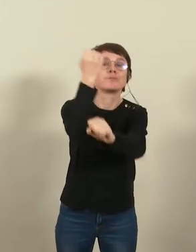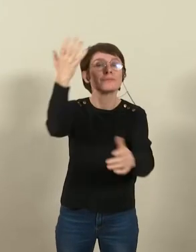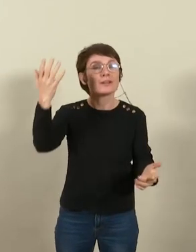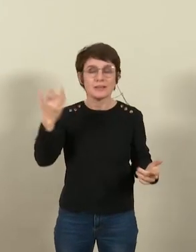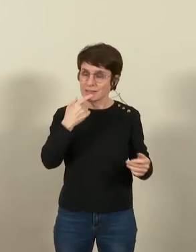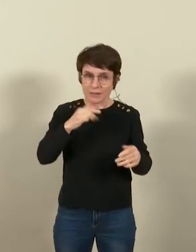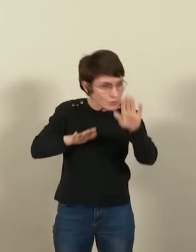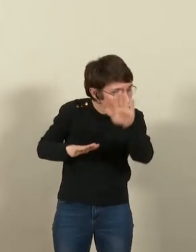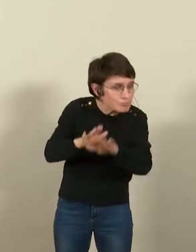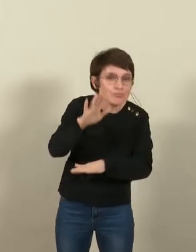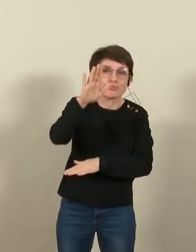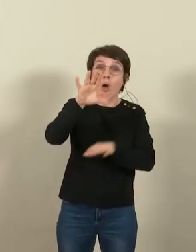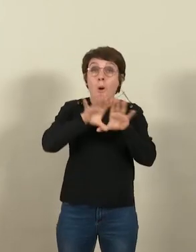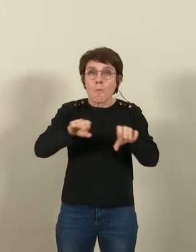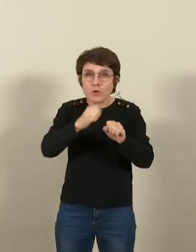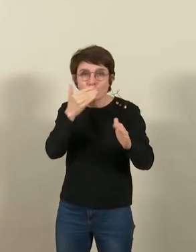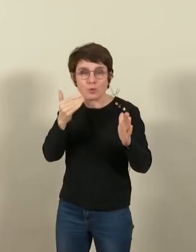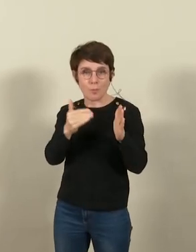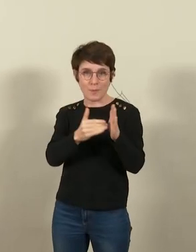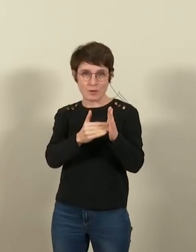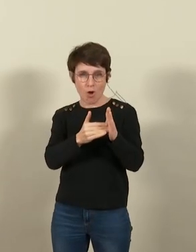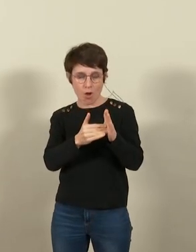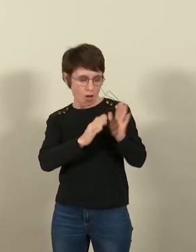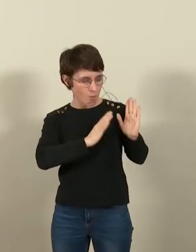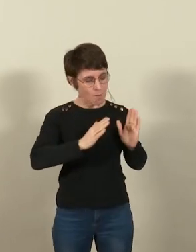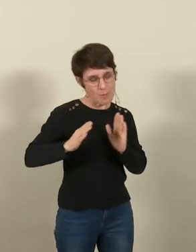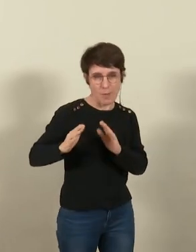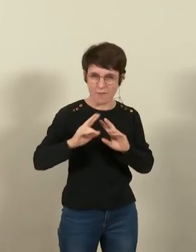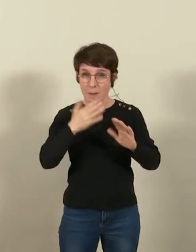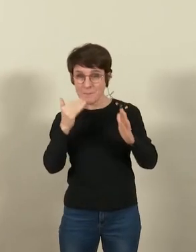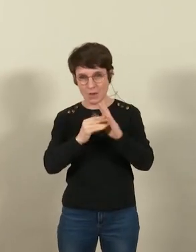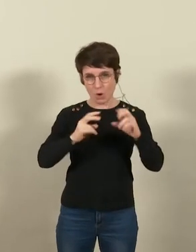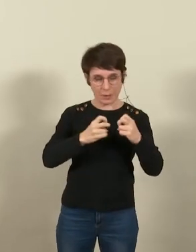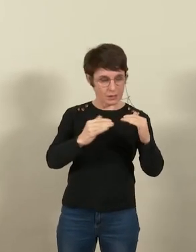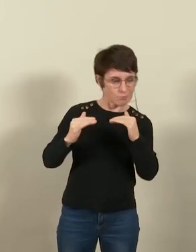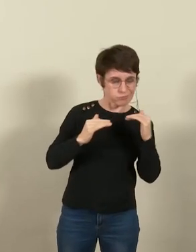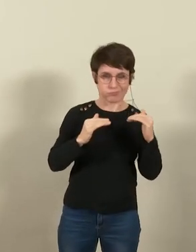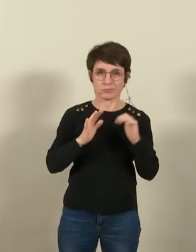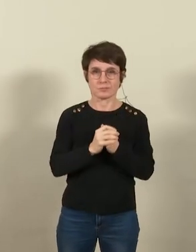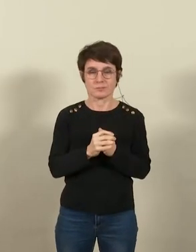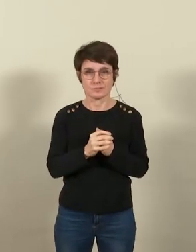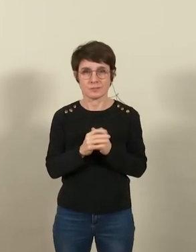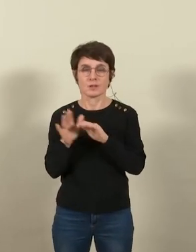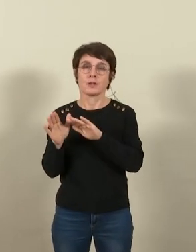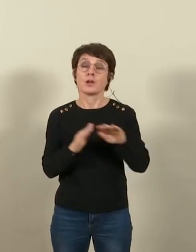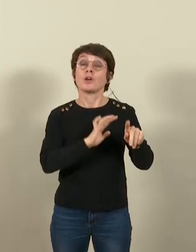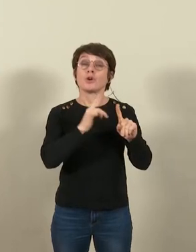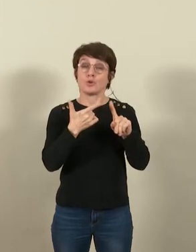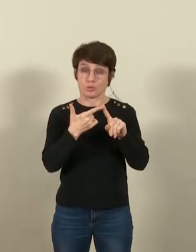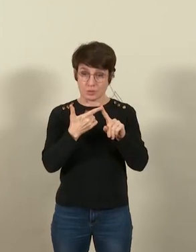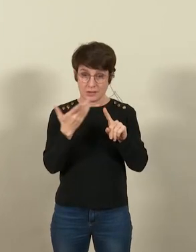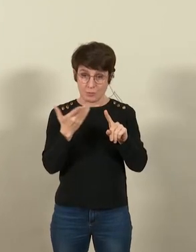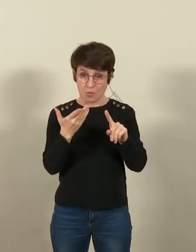dynamiques pour une production meilleure mieux conçue et au meilleur prix pour tous deuxièmement ces échanges